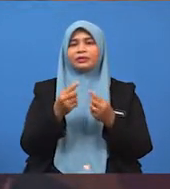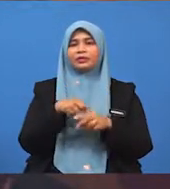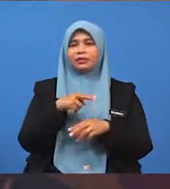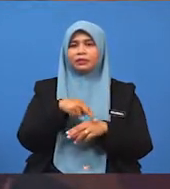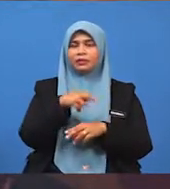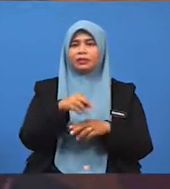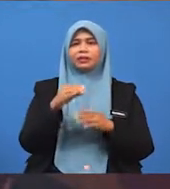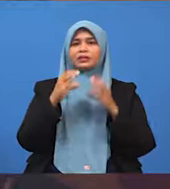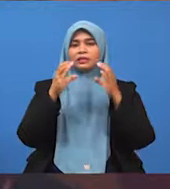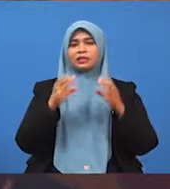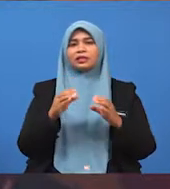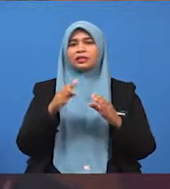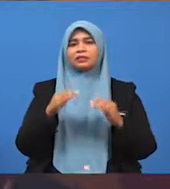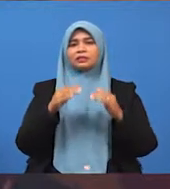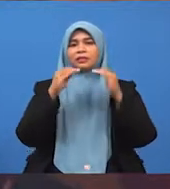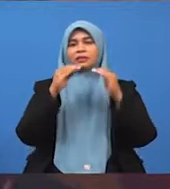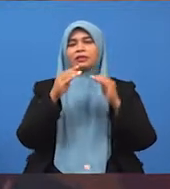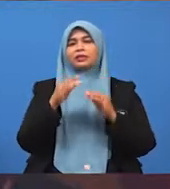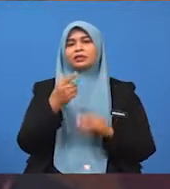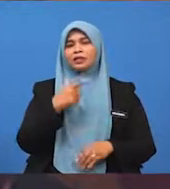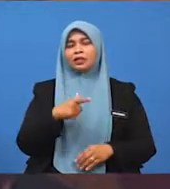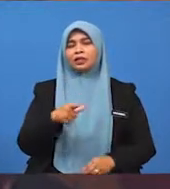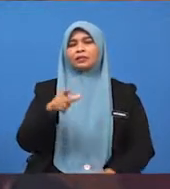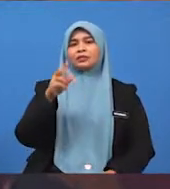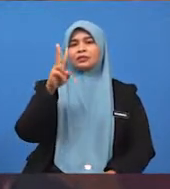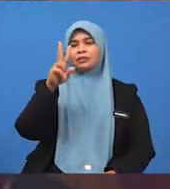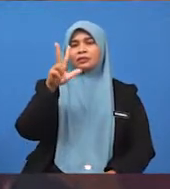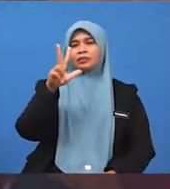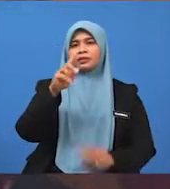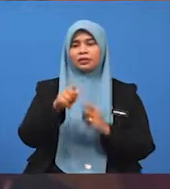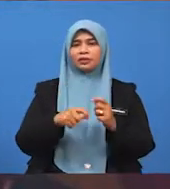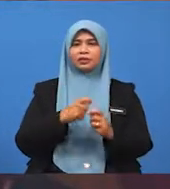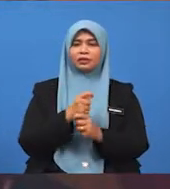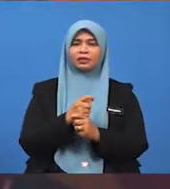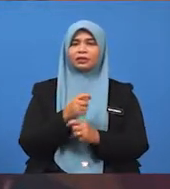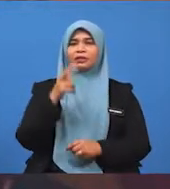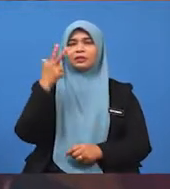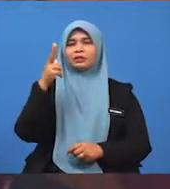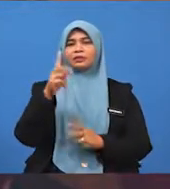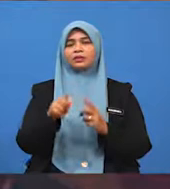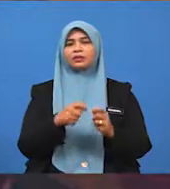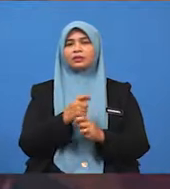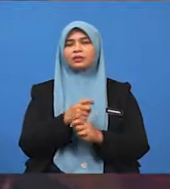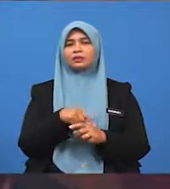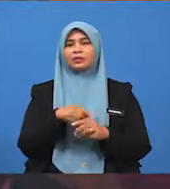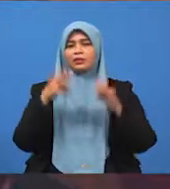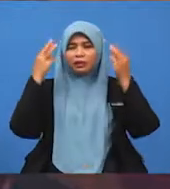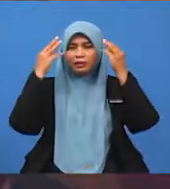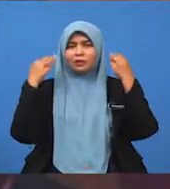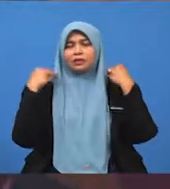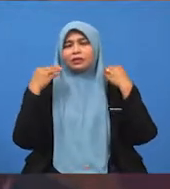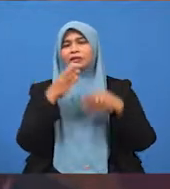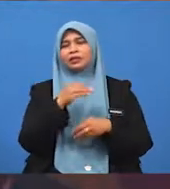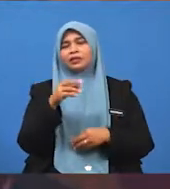tahun kemudiannya di Madinah. Semestinya mempunyai kepentingan sendiri yang hanya Allah Subhanahu wa